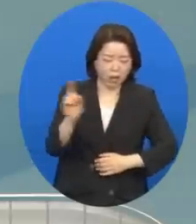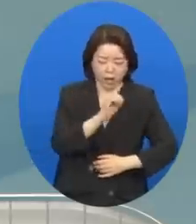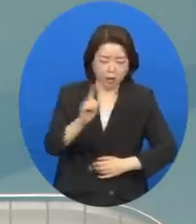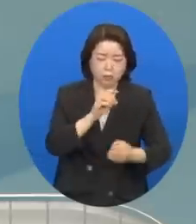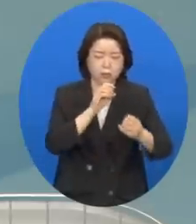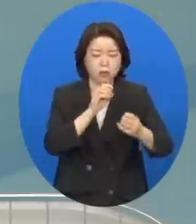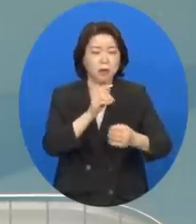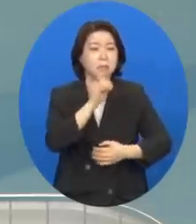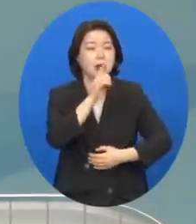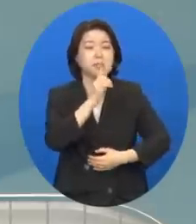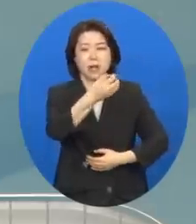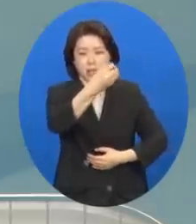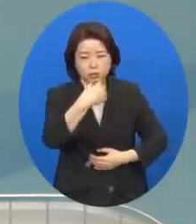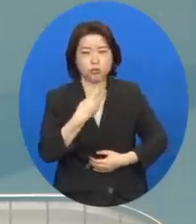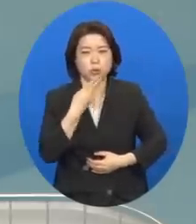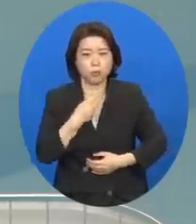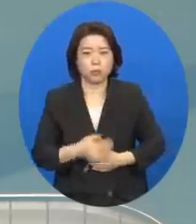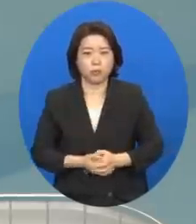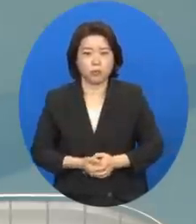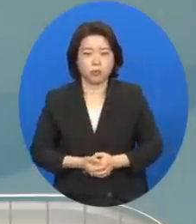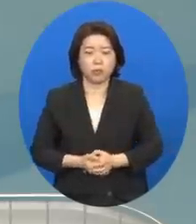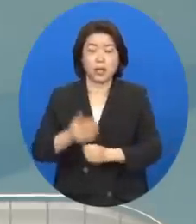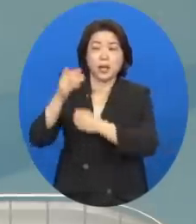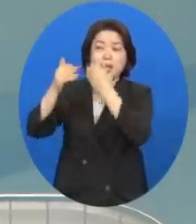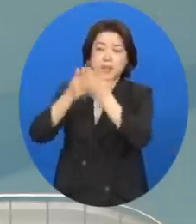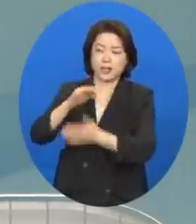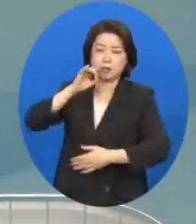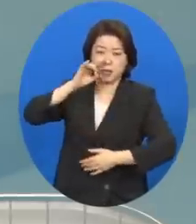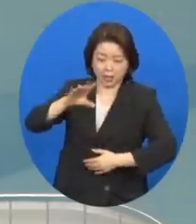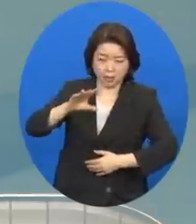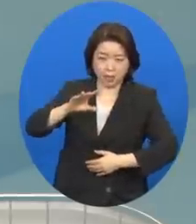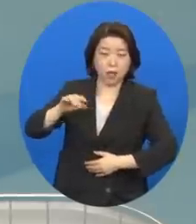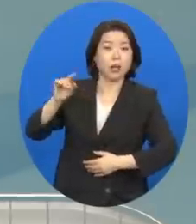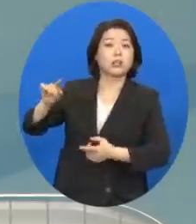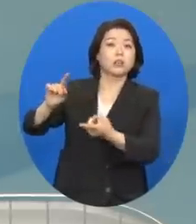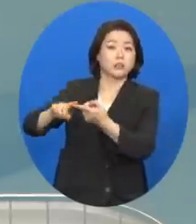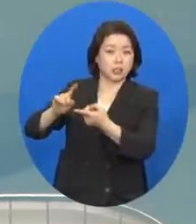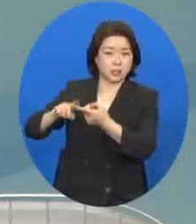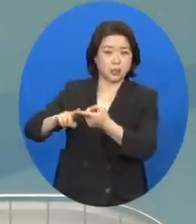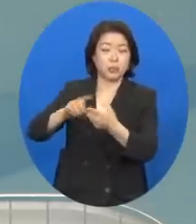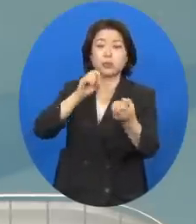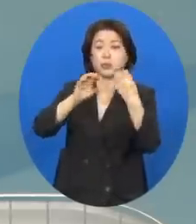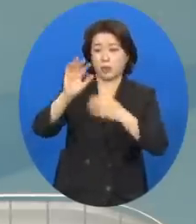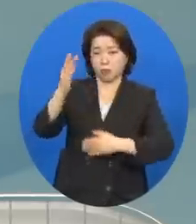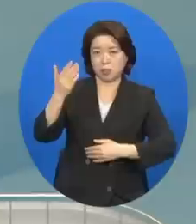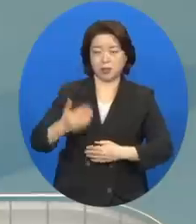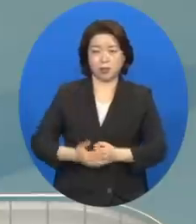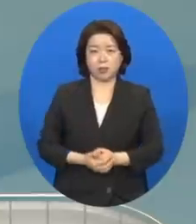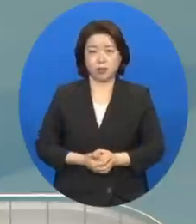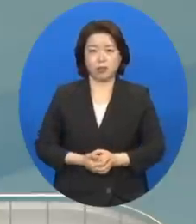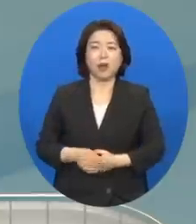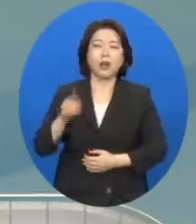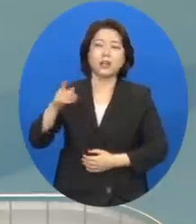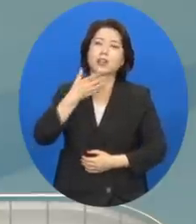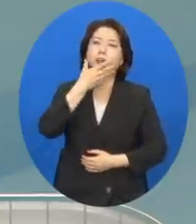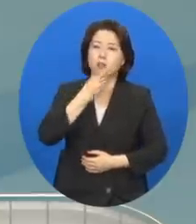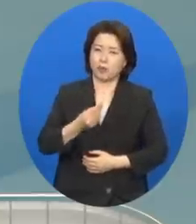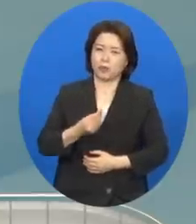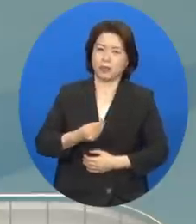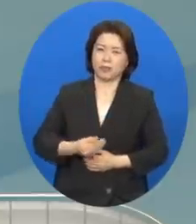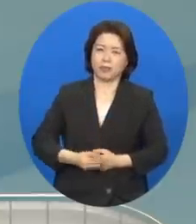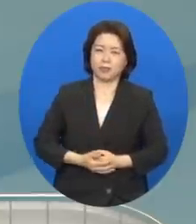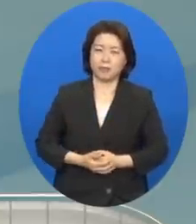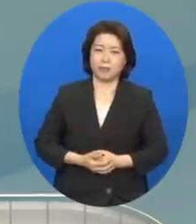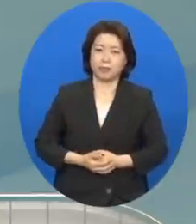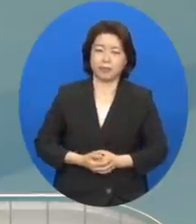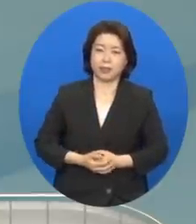없다니까. 하나님이 안 돼. 응답이잖아요. 이게 복이라는 거니까요.